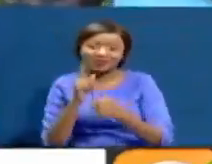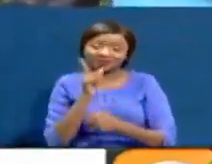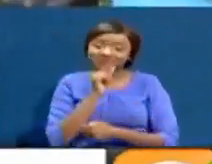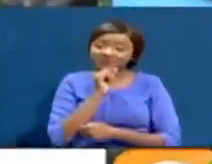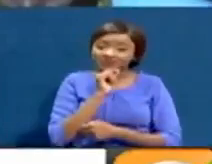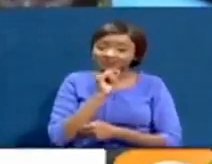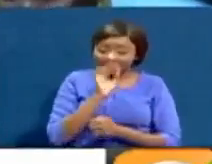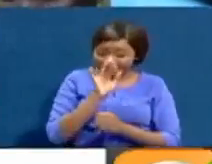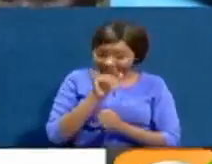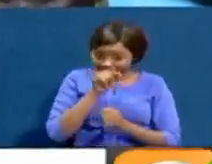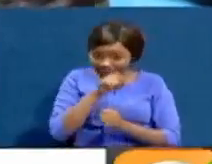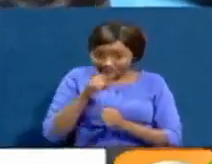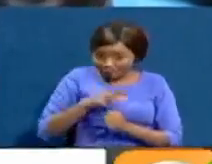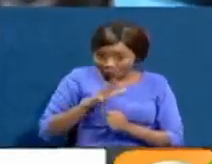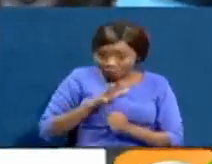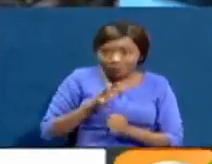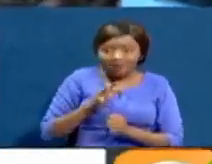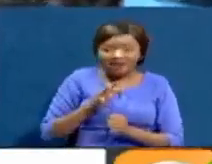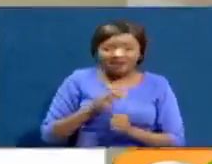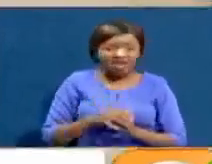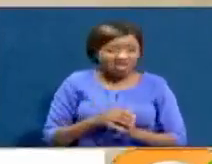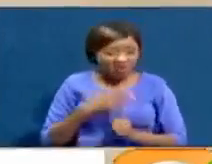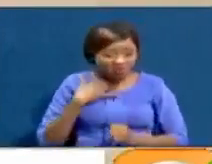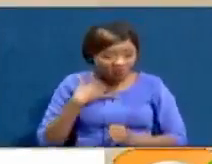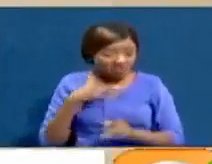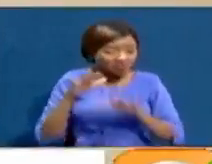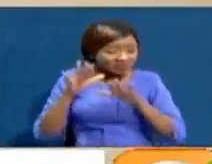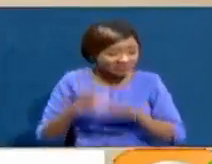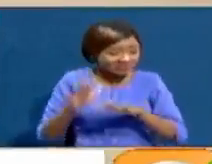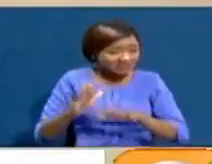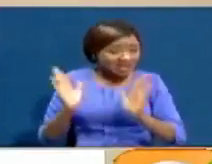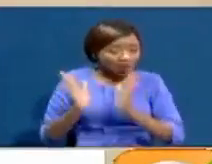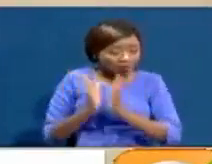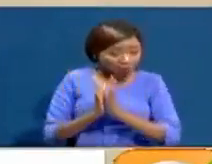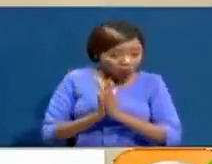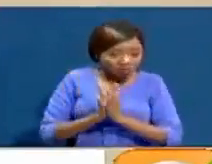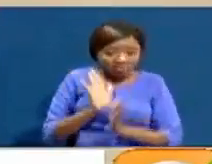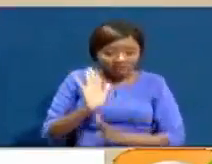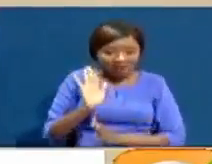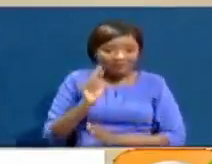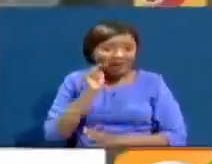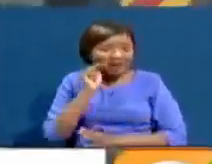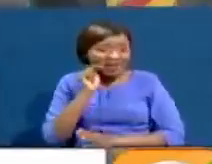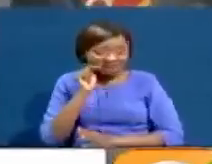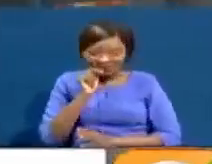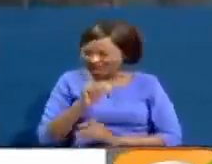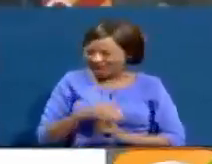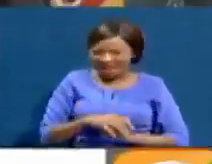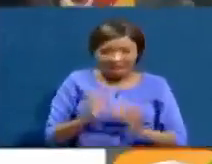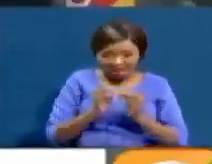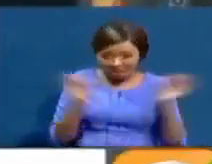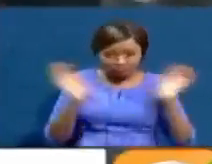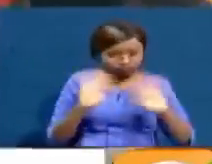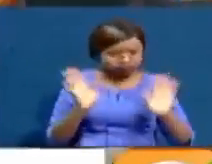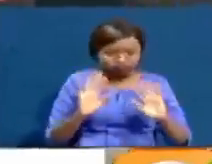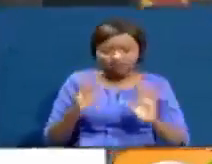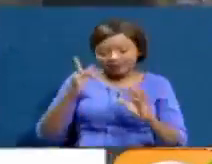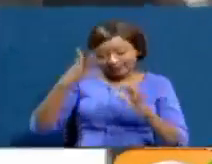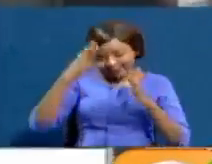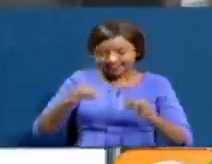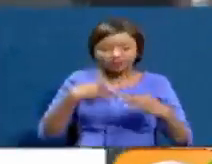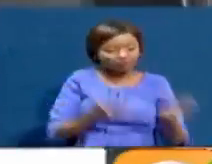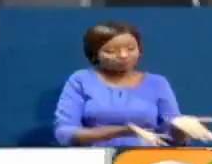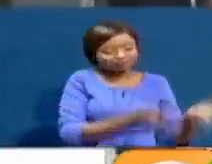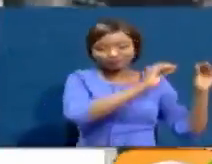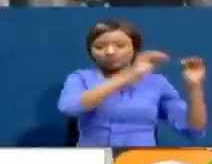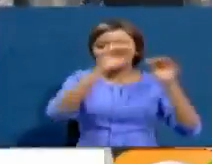how Rosemary's intended beautiful stay with her nephew in Lamu was cut short. She has been forced to flee Magogoni